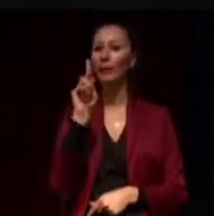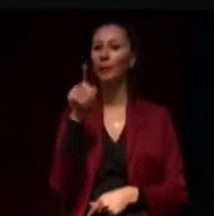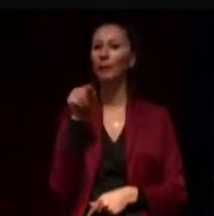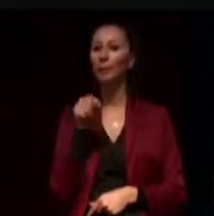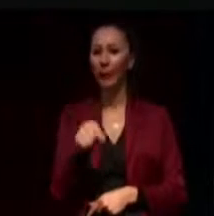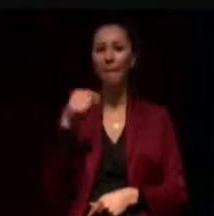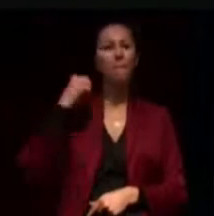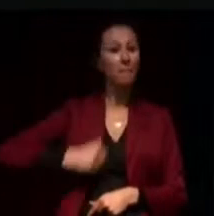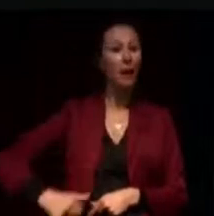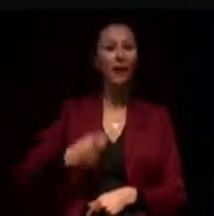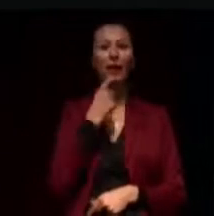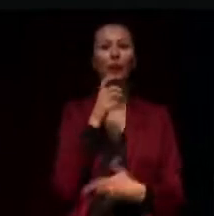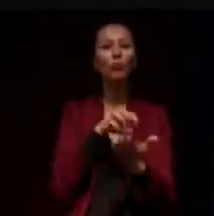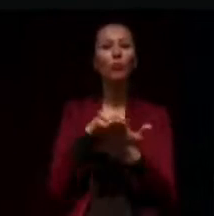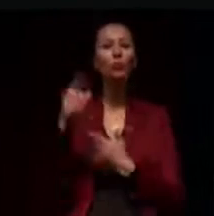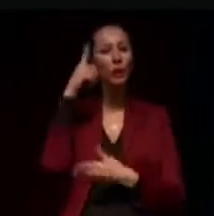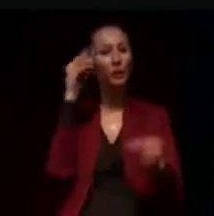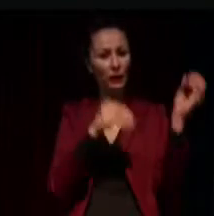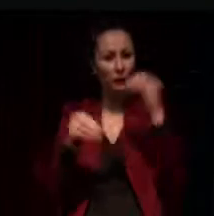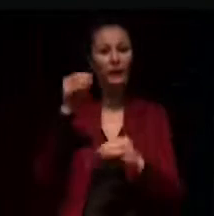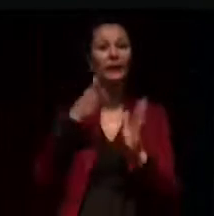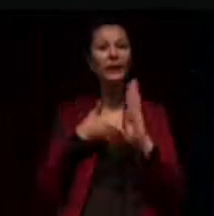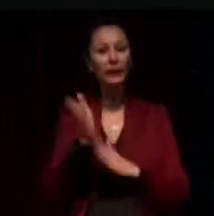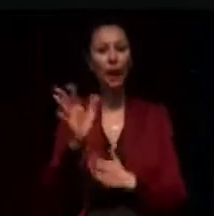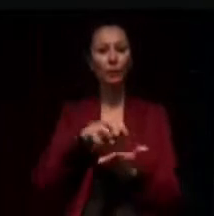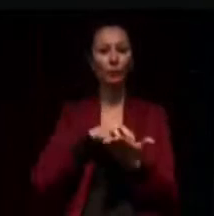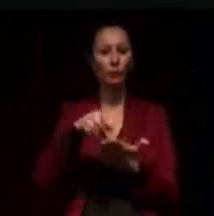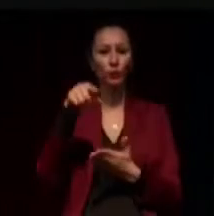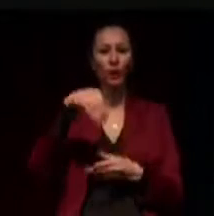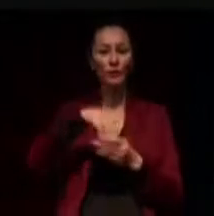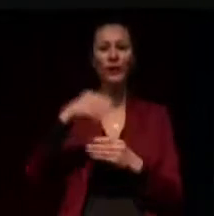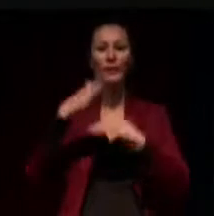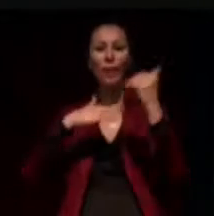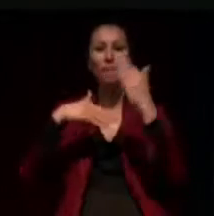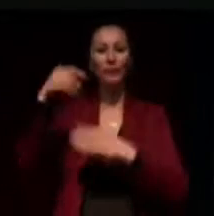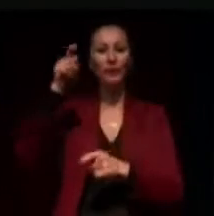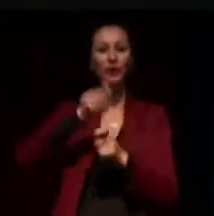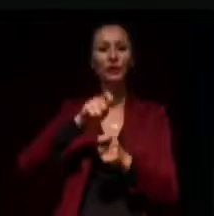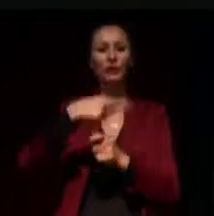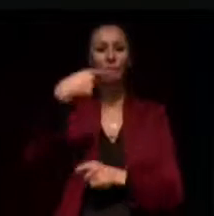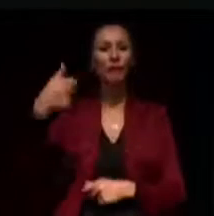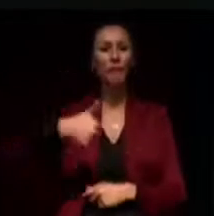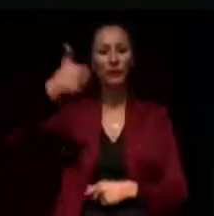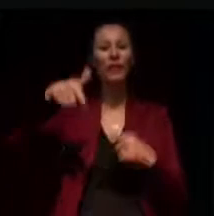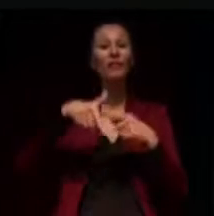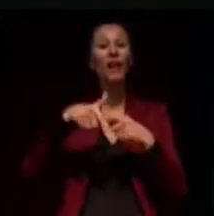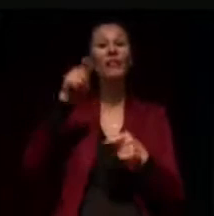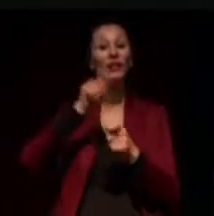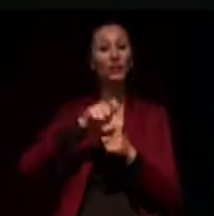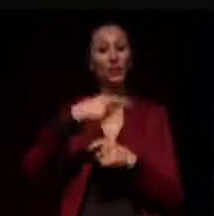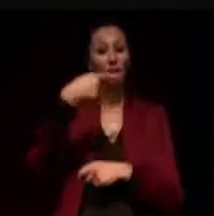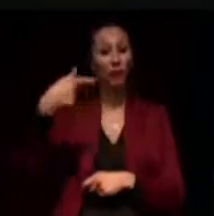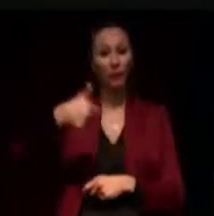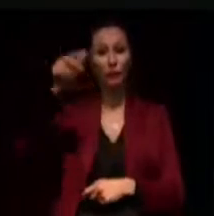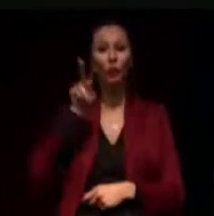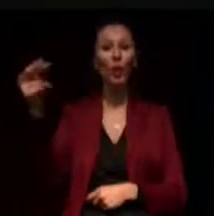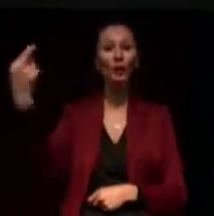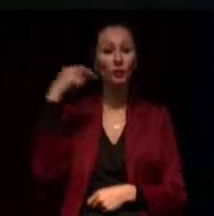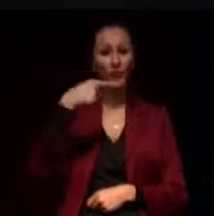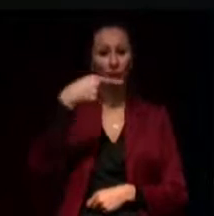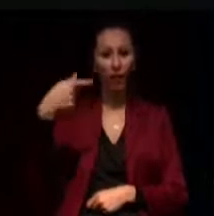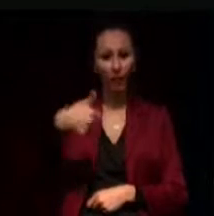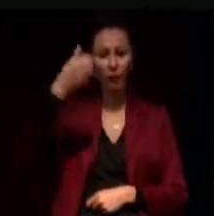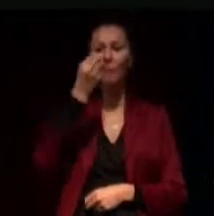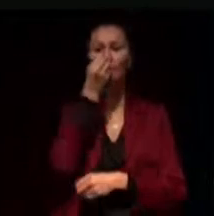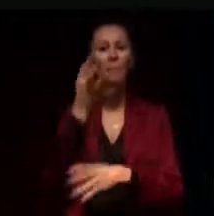2021 mali yılı bütçe tasarısı gider bütçesinde Yapı İşleri Dairesi Başkanlığı, Fen İşleri Daire Başkanlığı, Ulaşım Daire